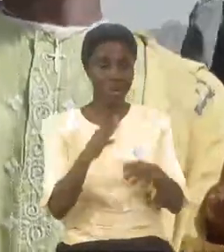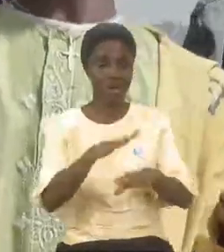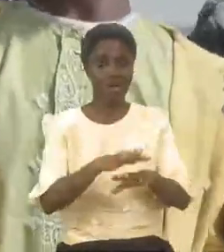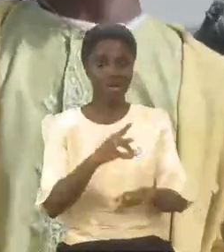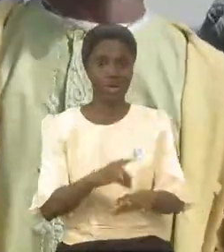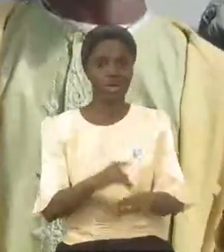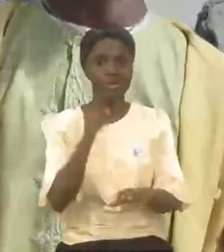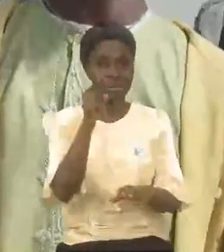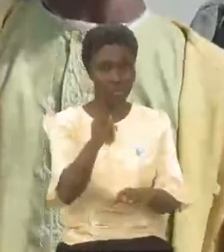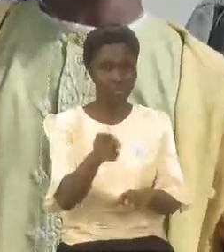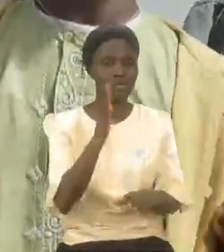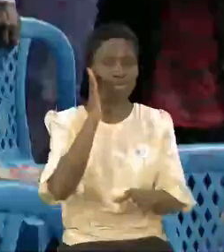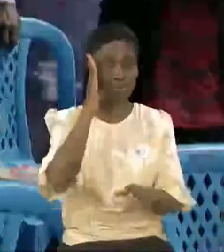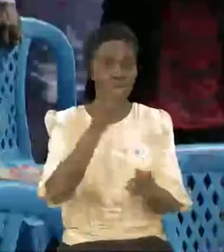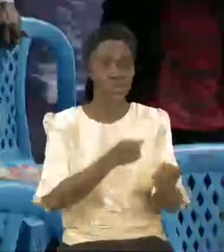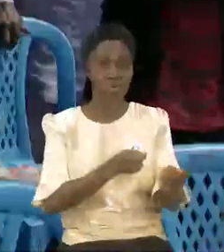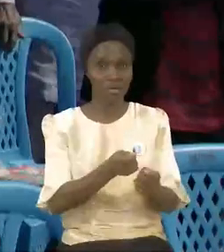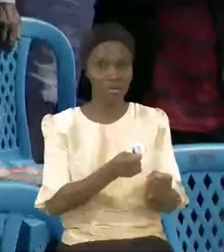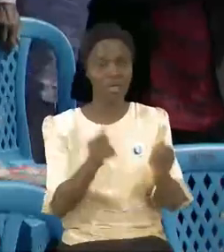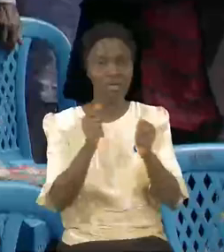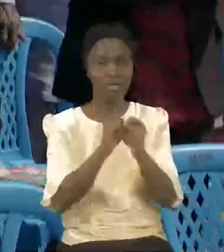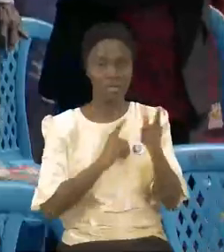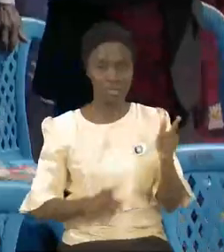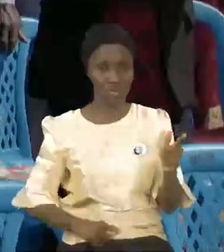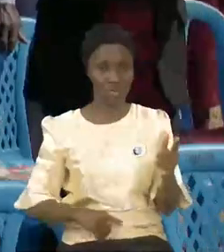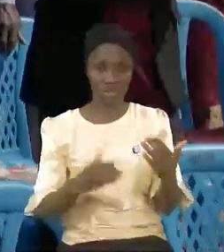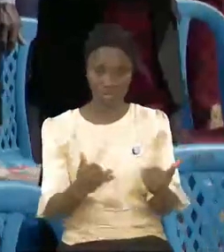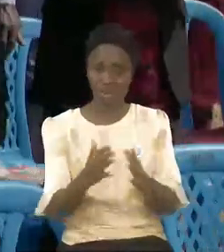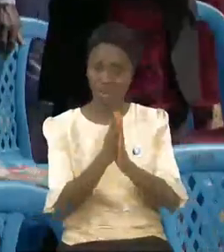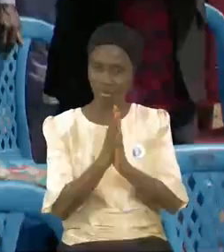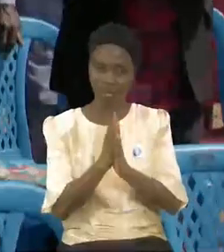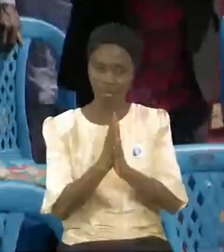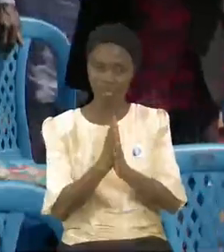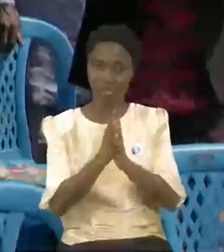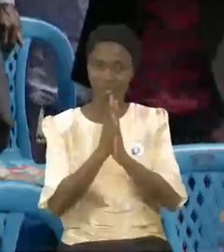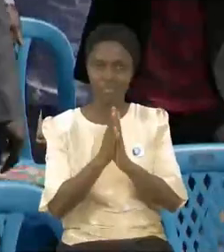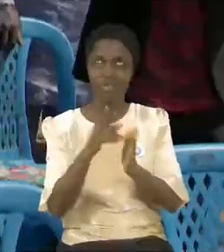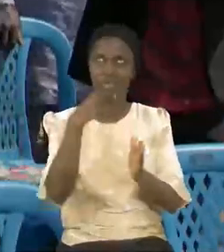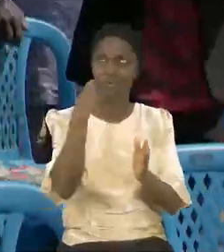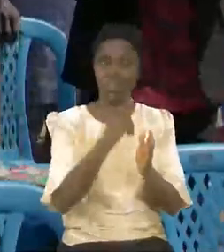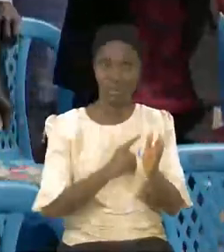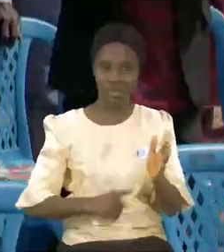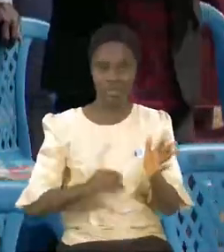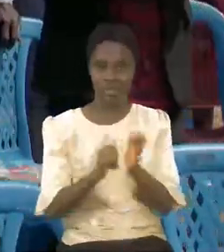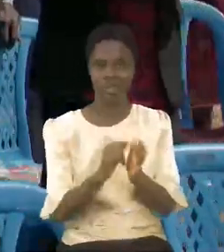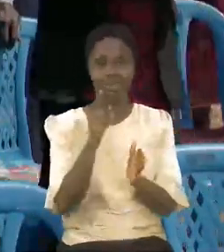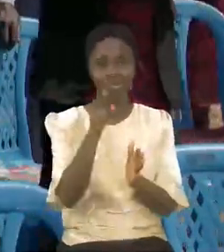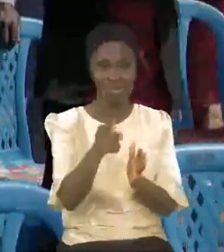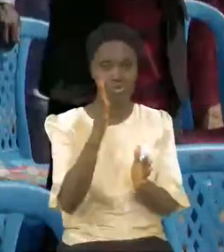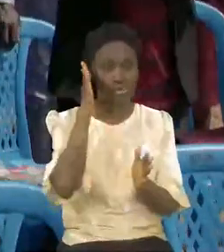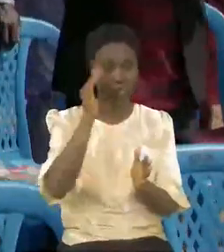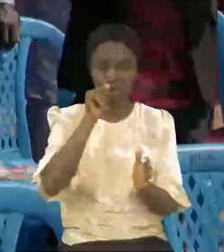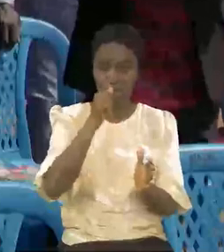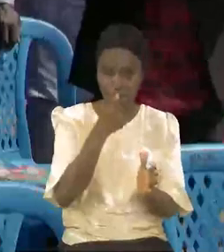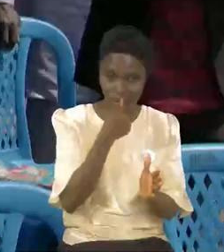tu vas régner avec le Seigneur. Parle au Seigneur que tu vas jouir, tu vas persévérer